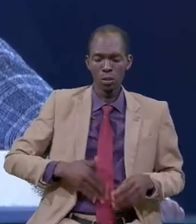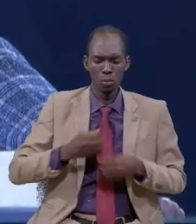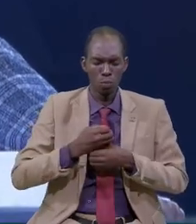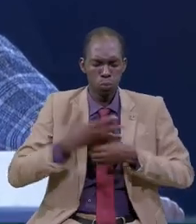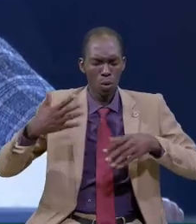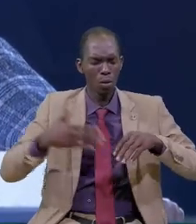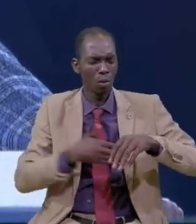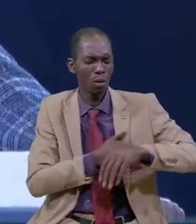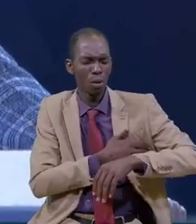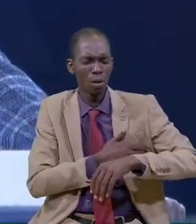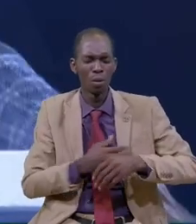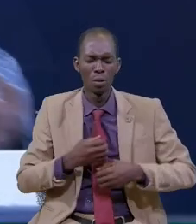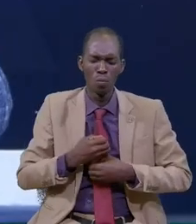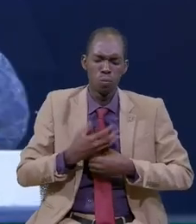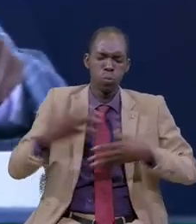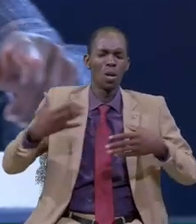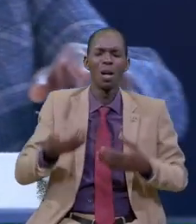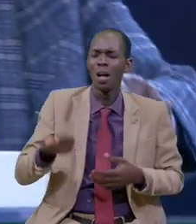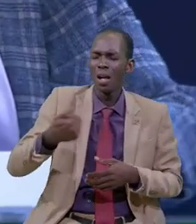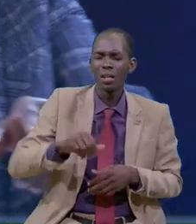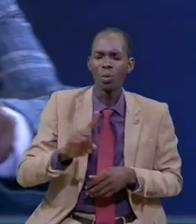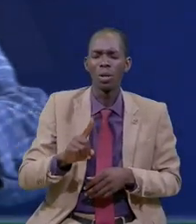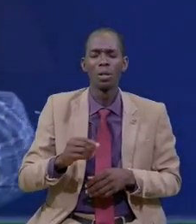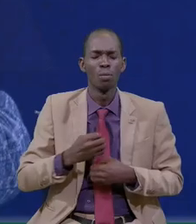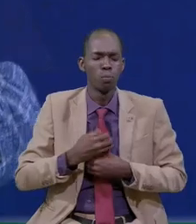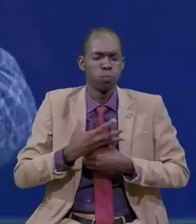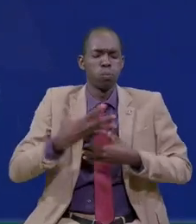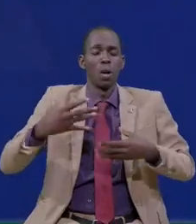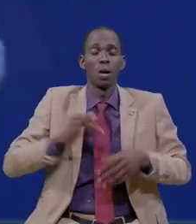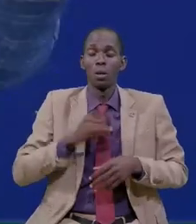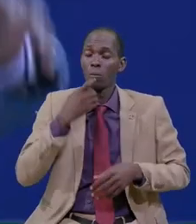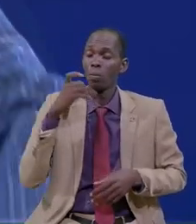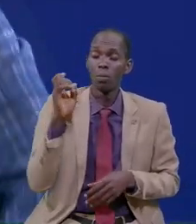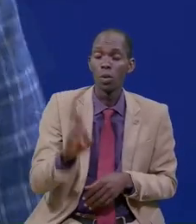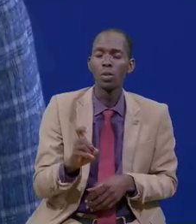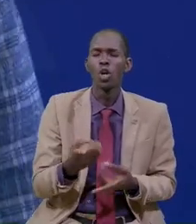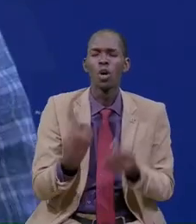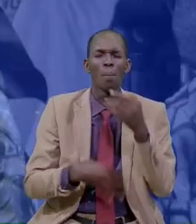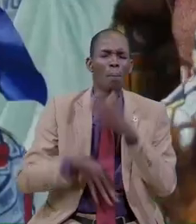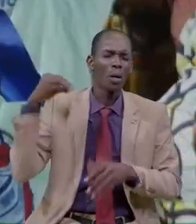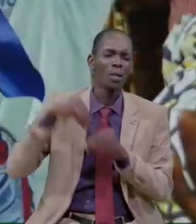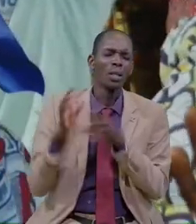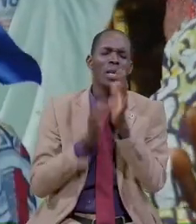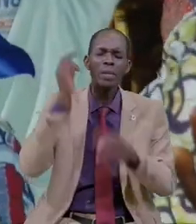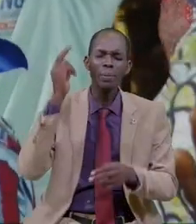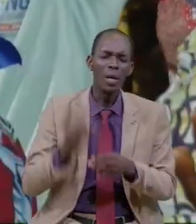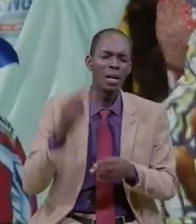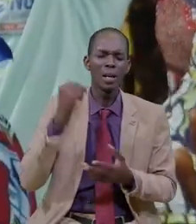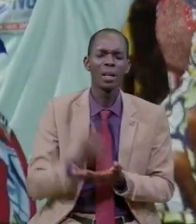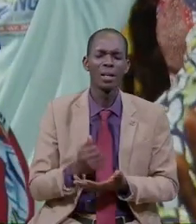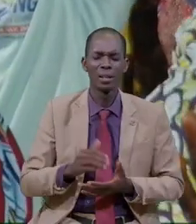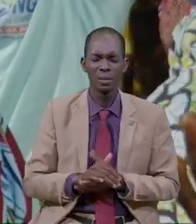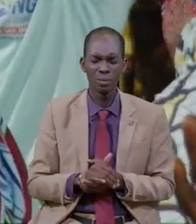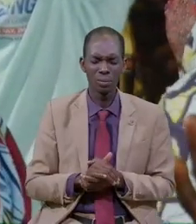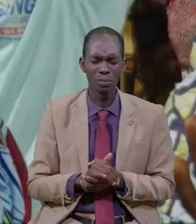arm, in the feet, anywhere, swelling, I command you, come out in Jesus' name. Tout enflement sur